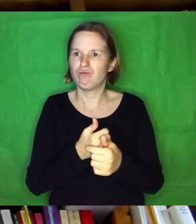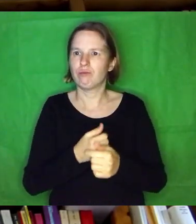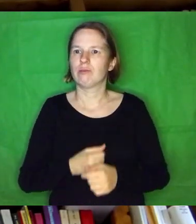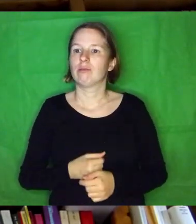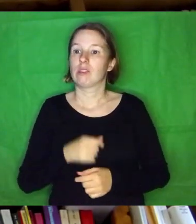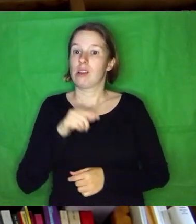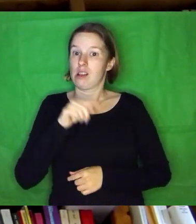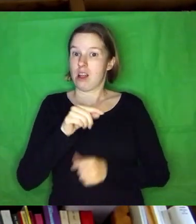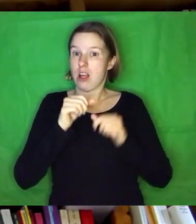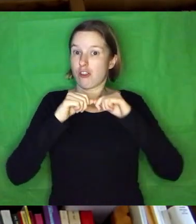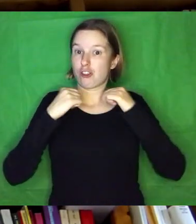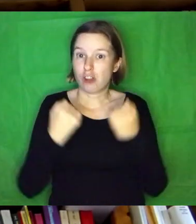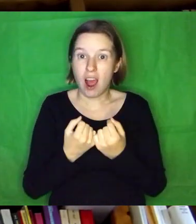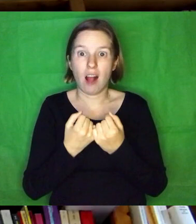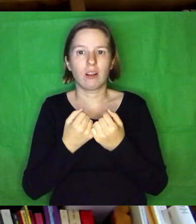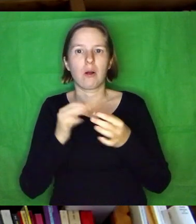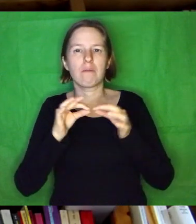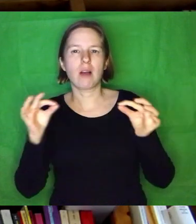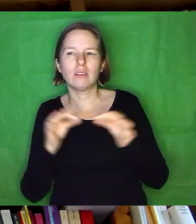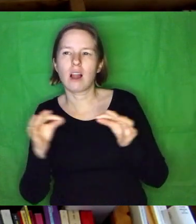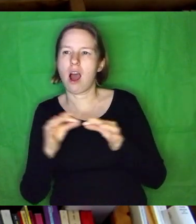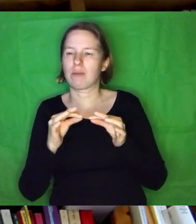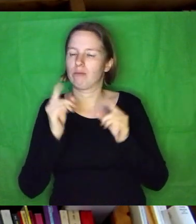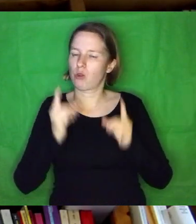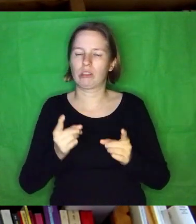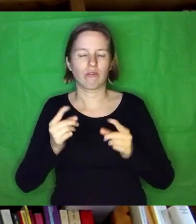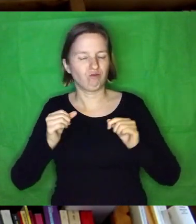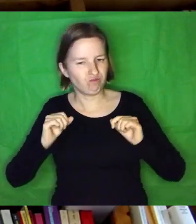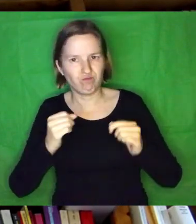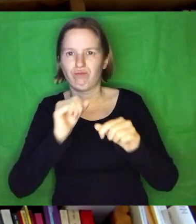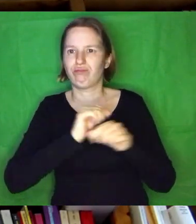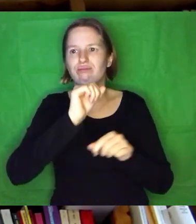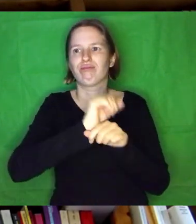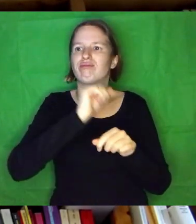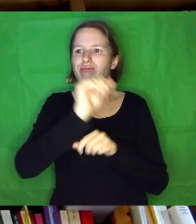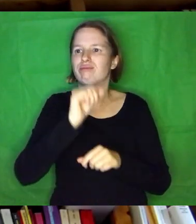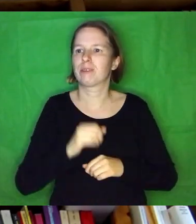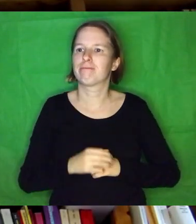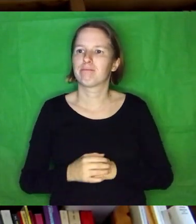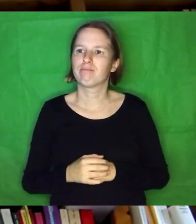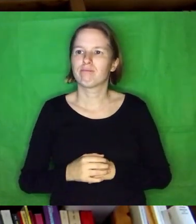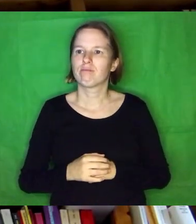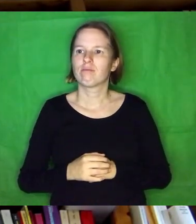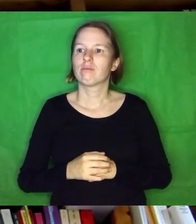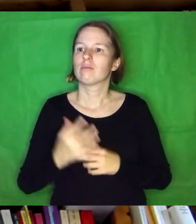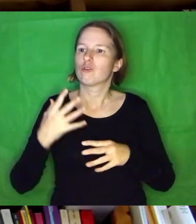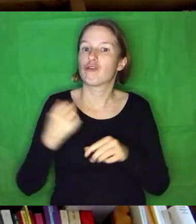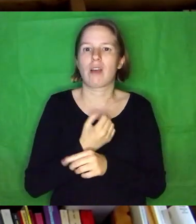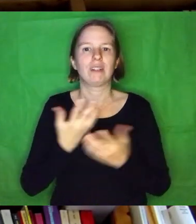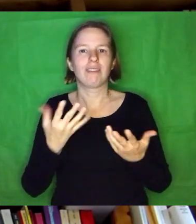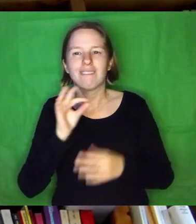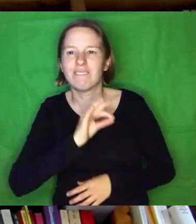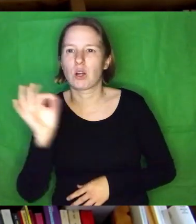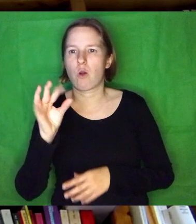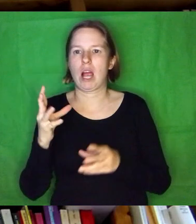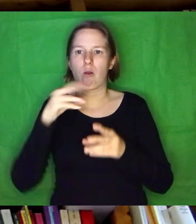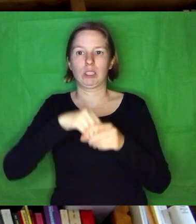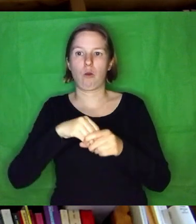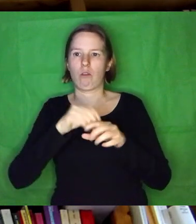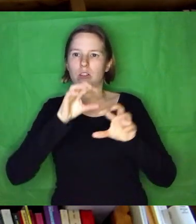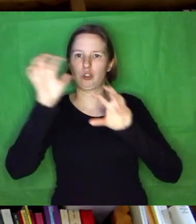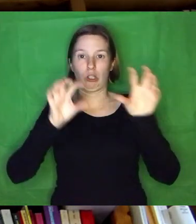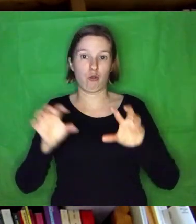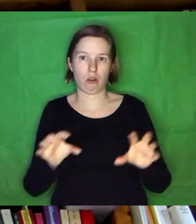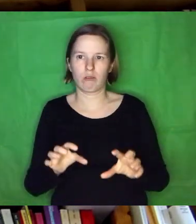die Staaten, die sich zur Einhaltung der Menschenrechte verpflichtet haben, geeignete Maßnahmen ergreifen, um